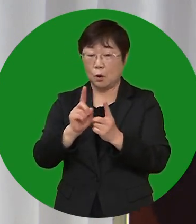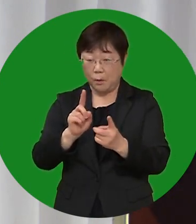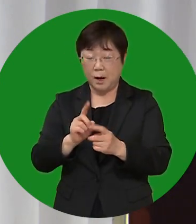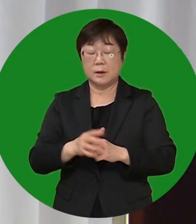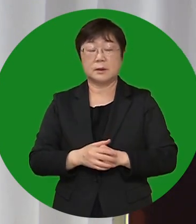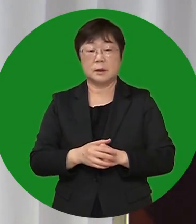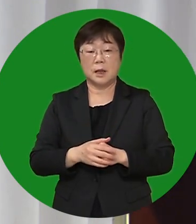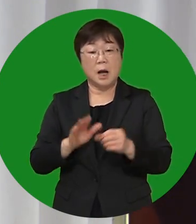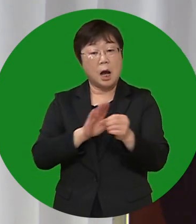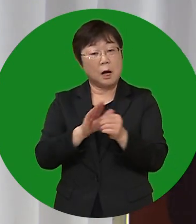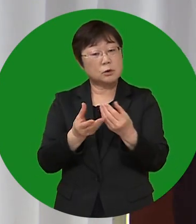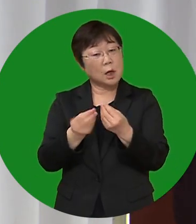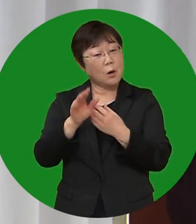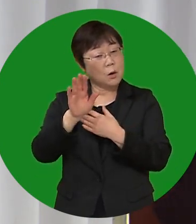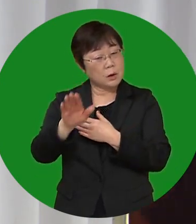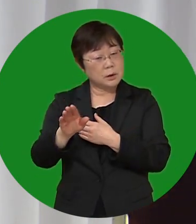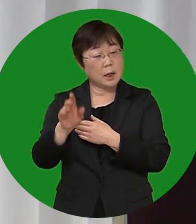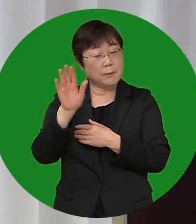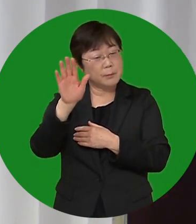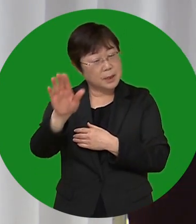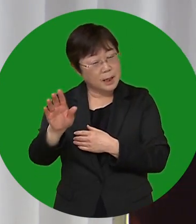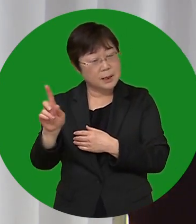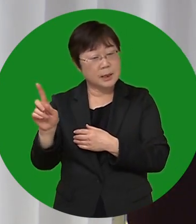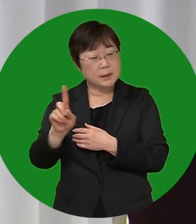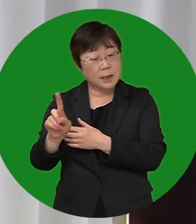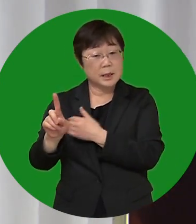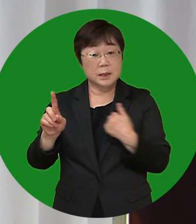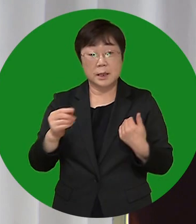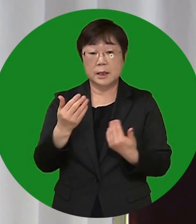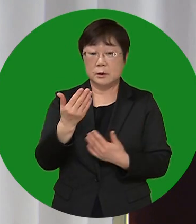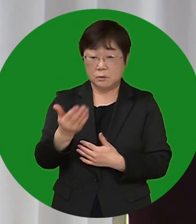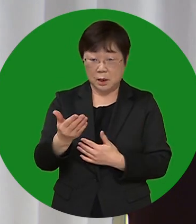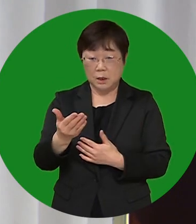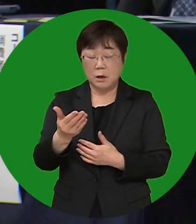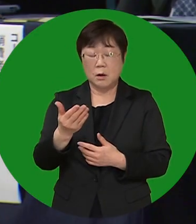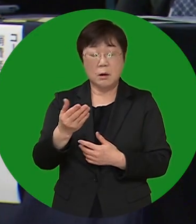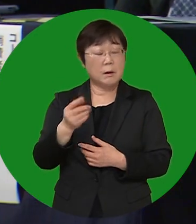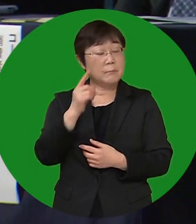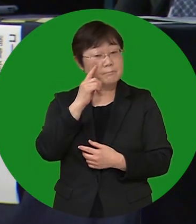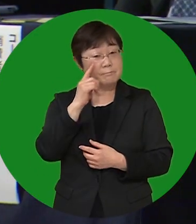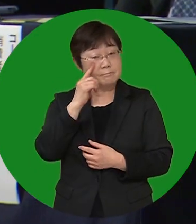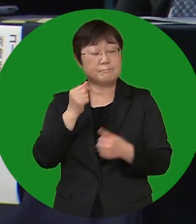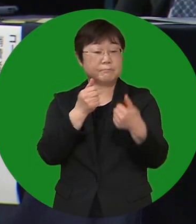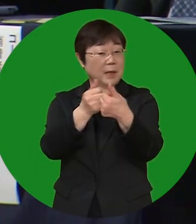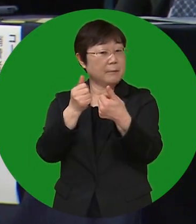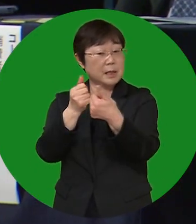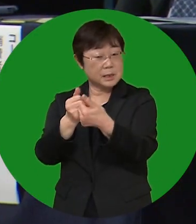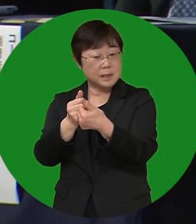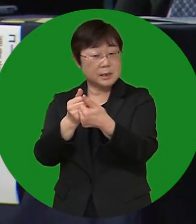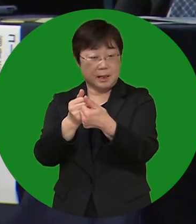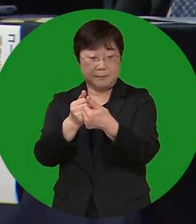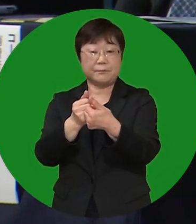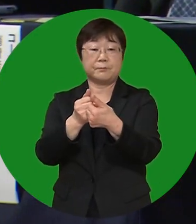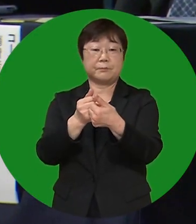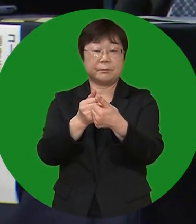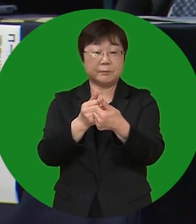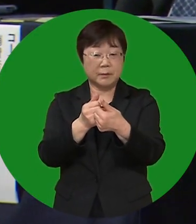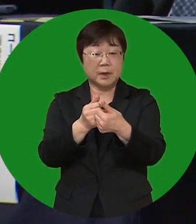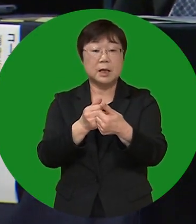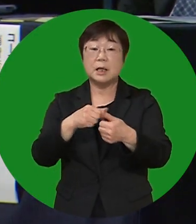てっまた袋なはやっぱり未来に何ができるかをどんどん試して